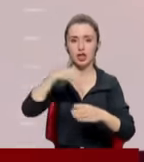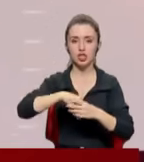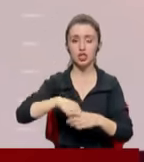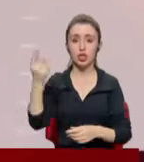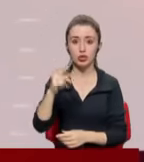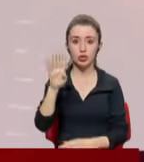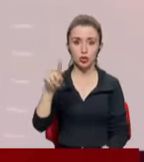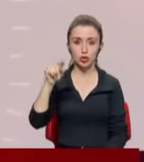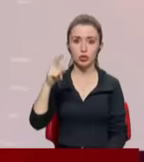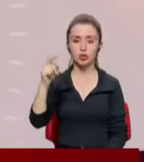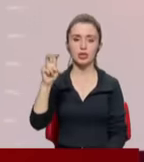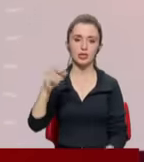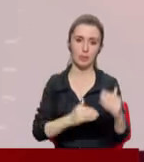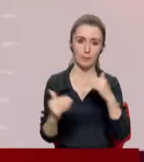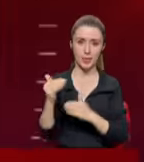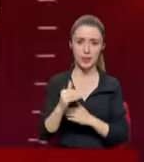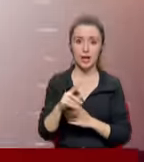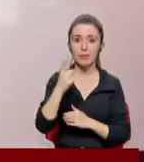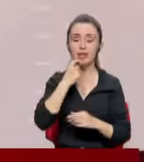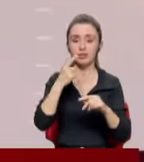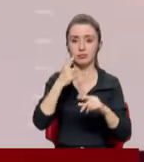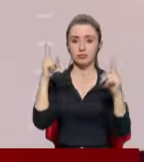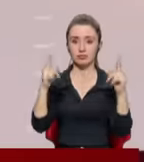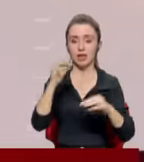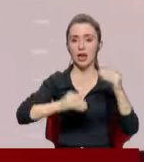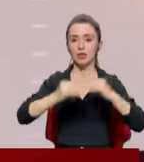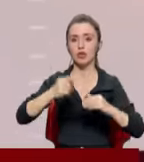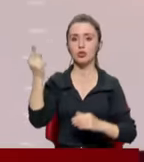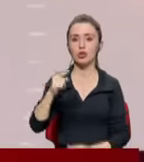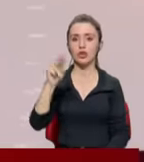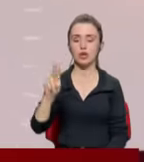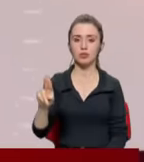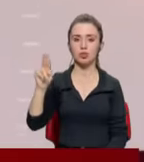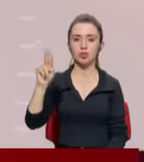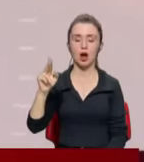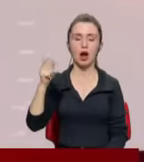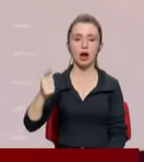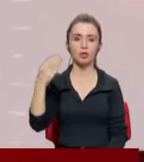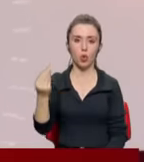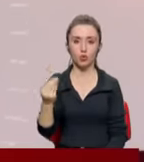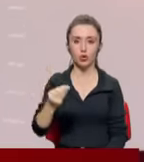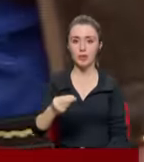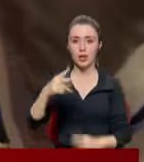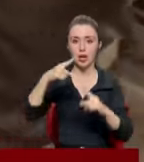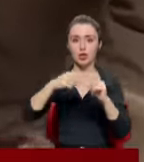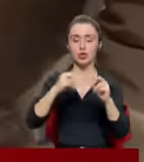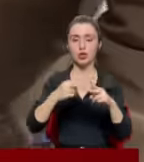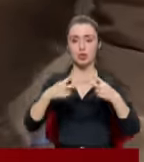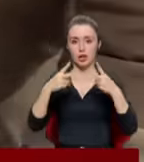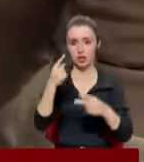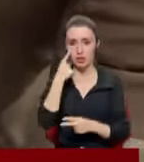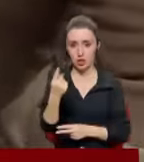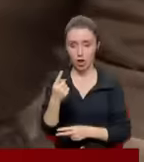% 4,98 arttı bir yıllık enflasyona % 76,5 oldu türkin açıklayacağı Şubat ayı